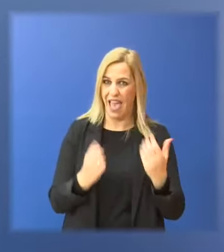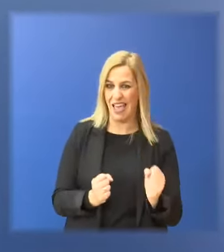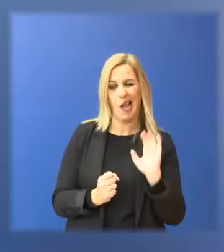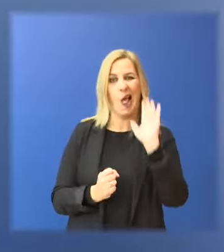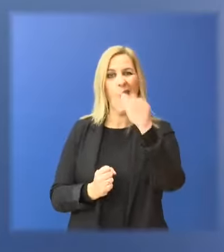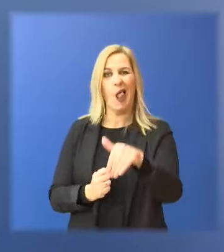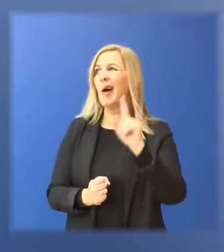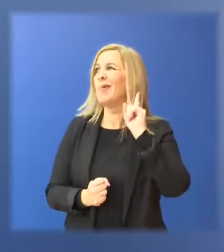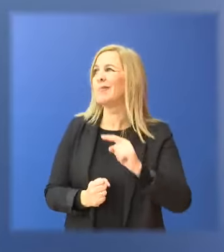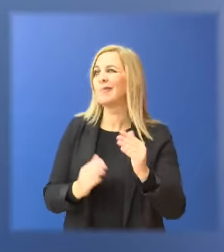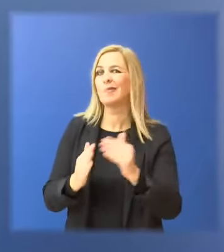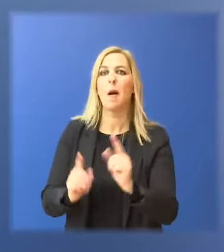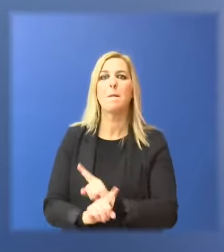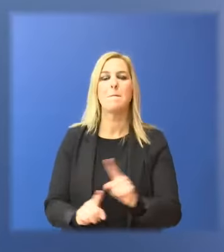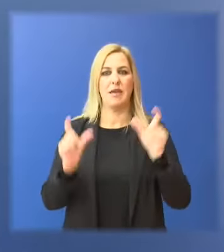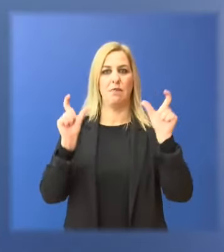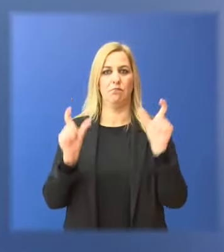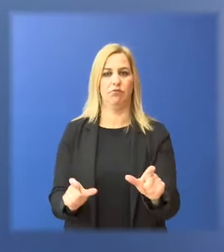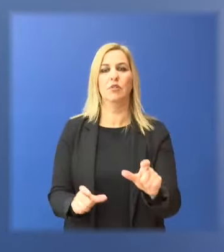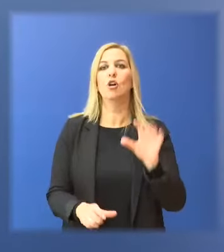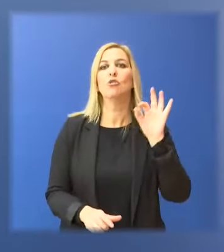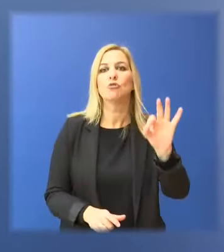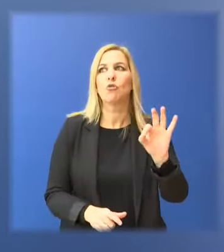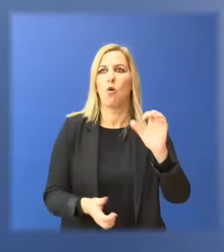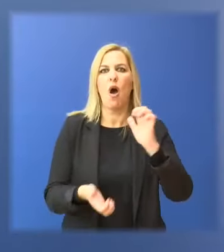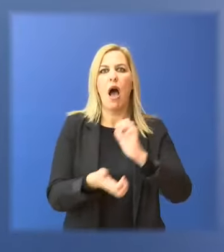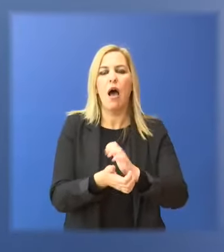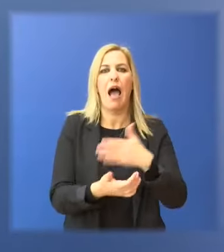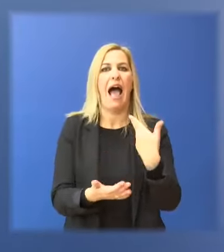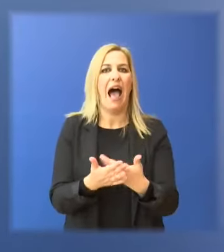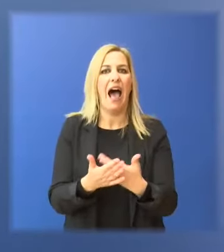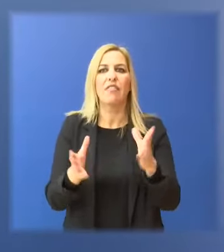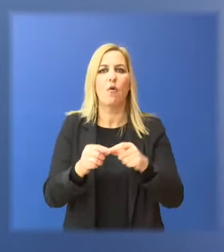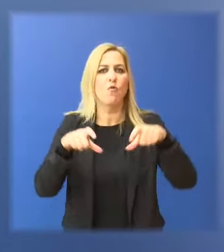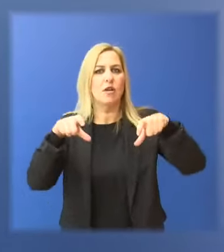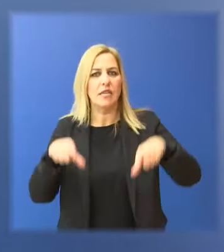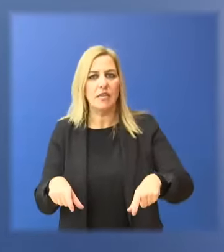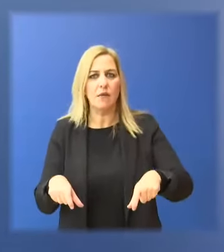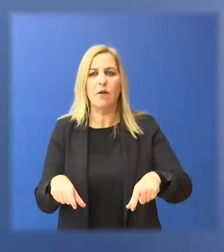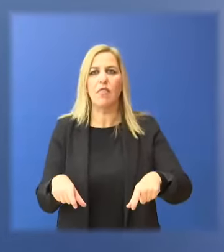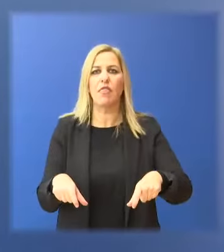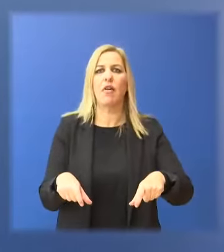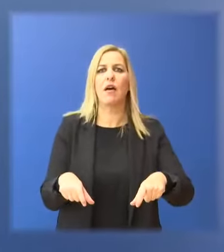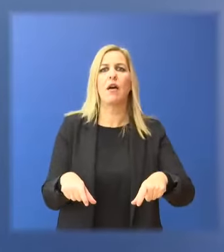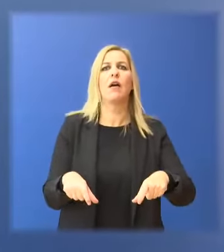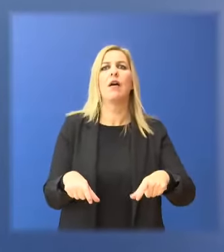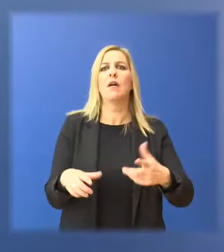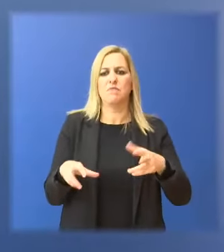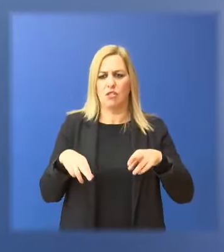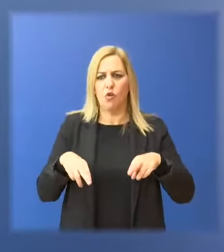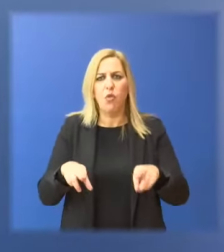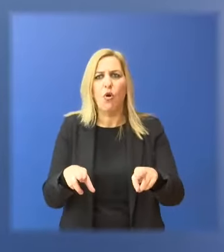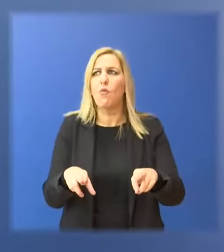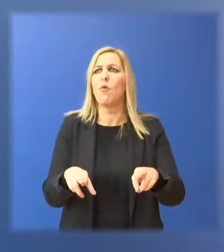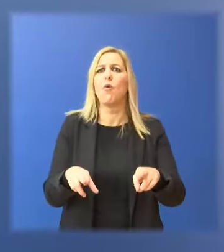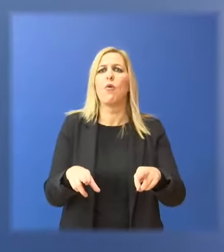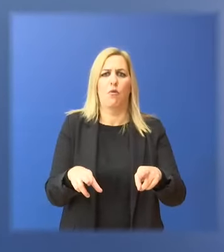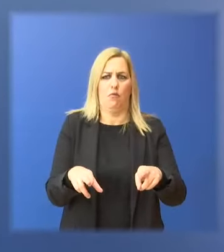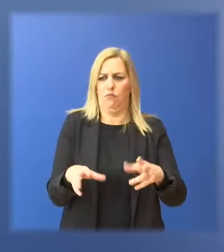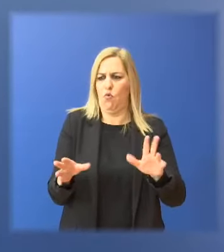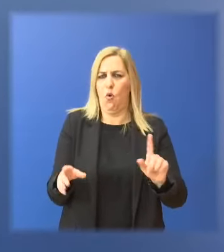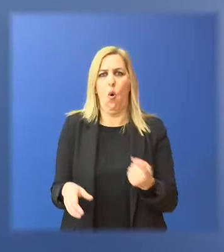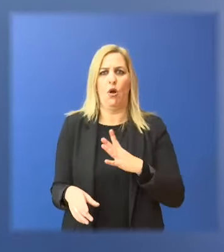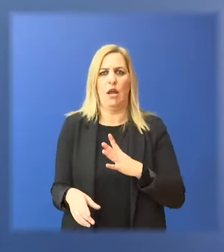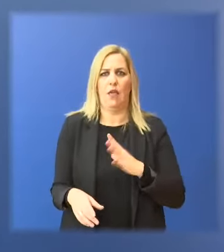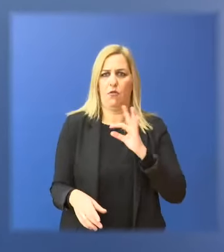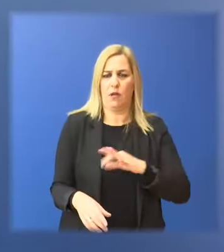πρόβλεψη μεταβατικής ρύθμισης για την παύση έκδοσης οικοδομικών αδειών σε γήπεδα χωρίς πρόσωπο σε κοινό χρηστιωδό, σύμφωνα με την ομολογία του